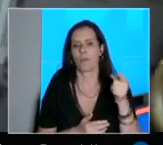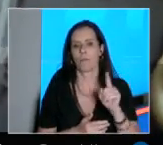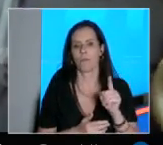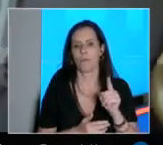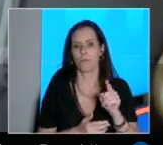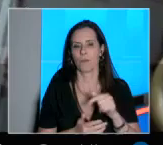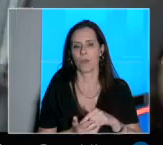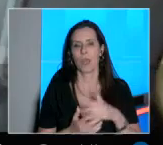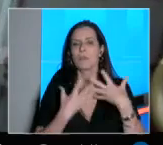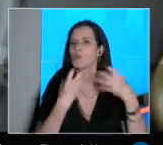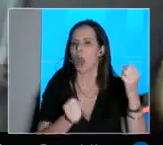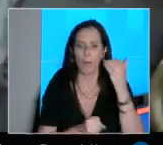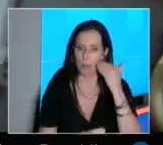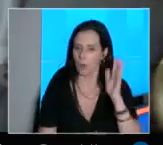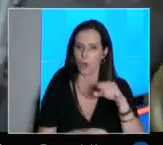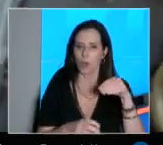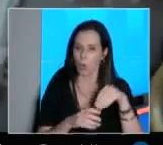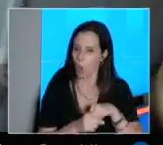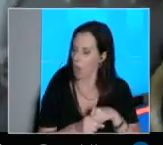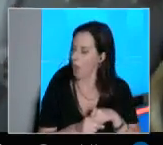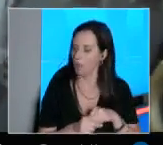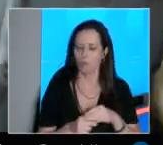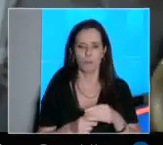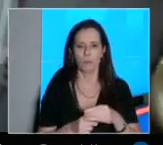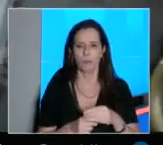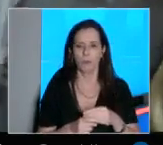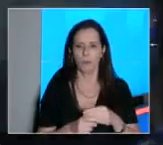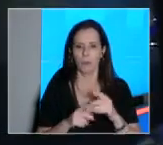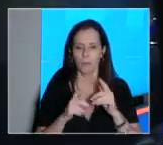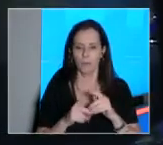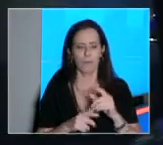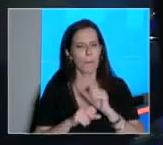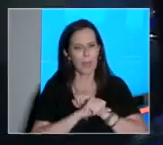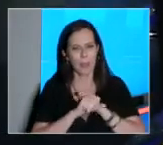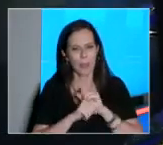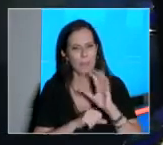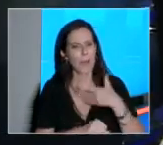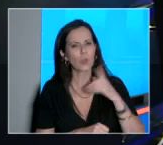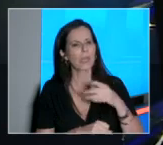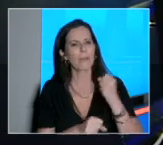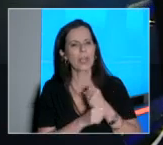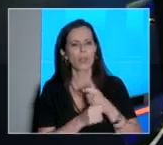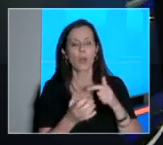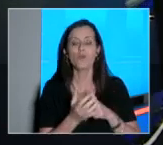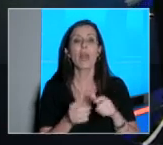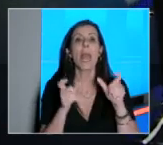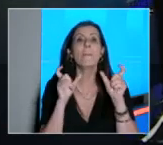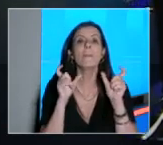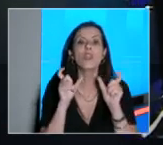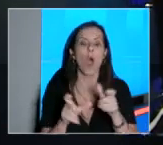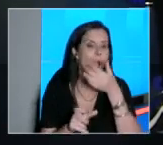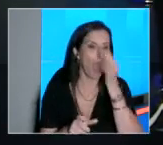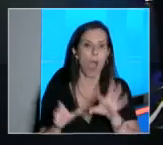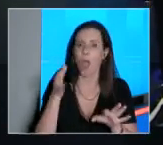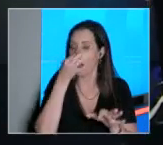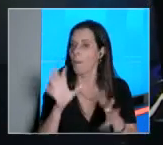לדחיפה בישראל. כולל מלחמות ופיגועים וכדומה. ומה אנחנו צריכים לעשות על מנת למנוע את